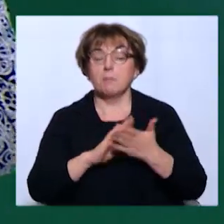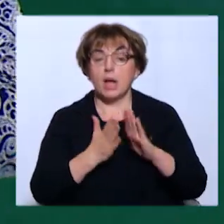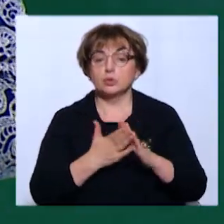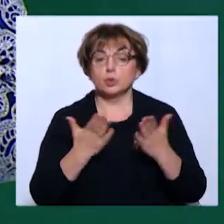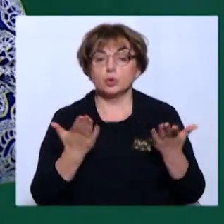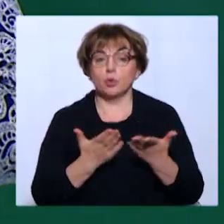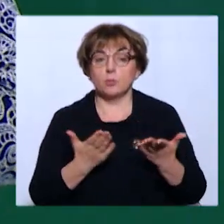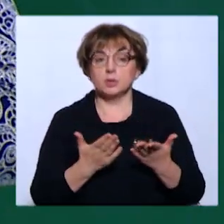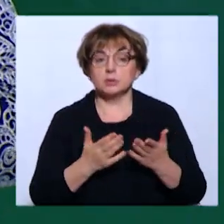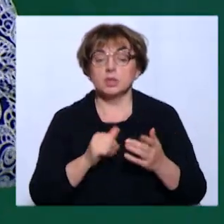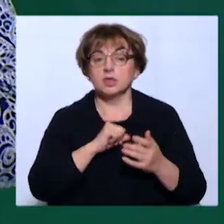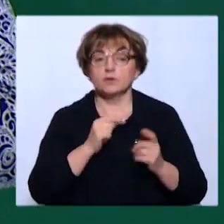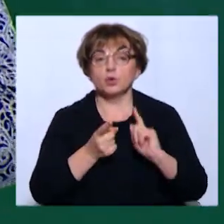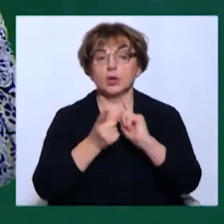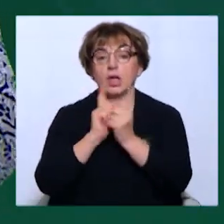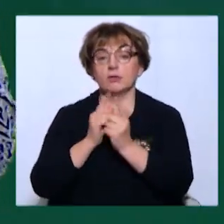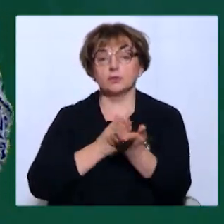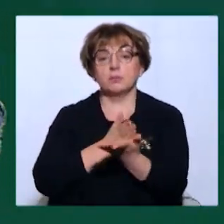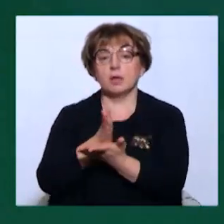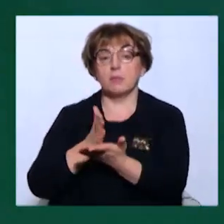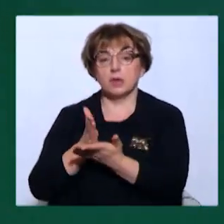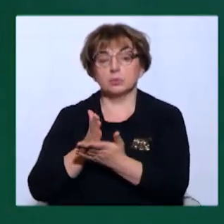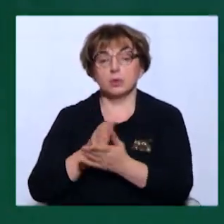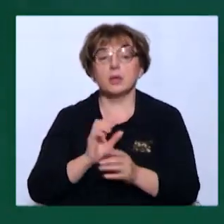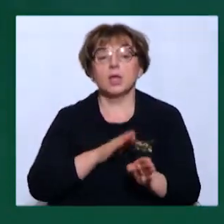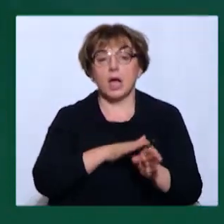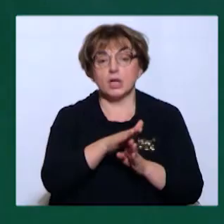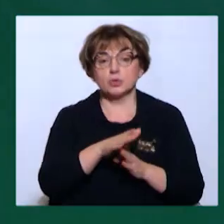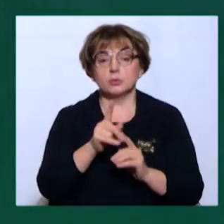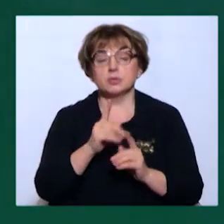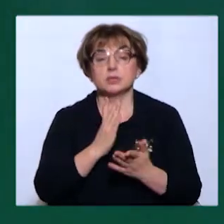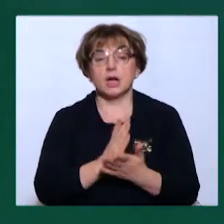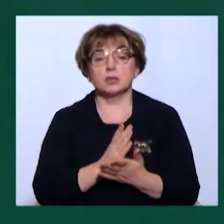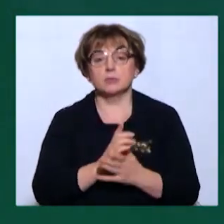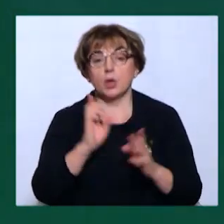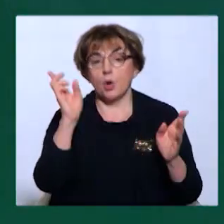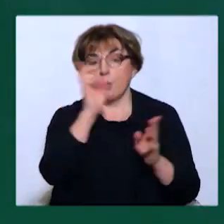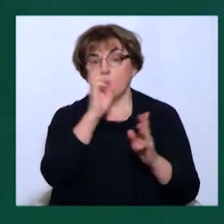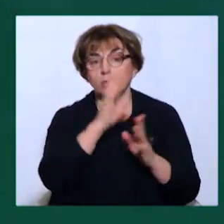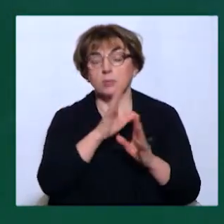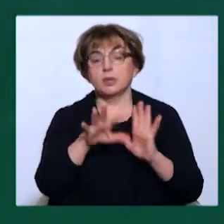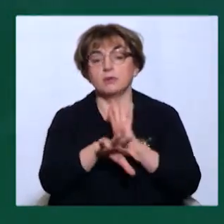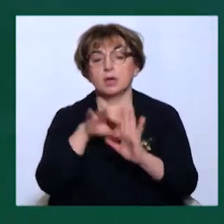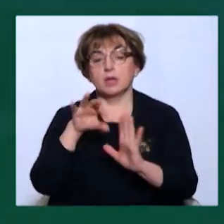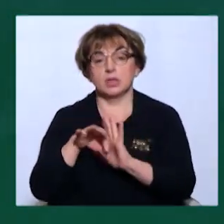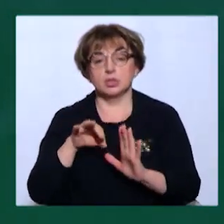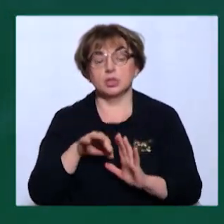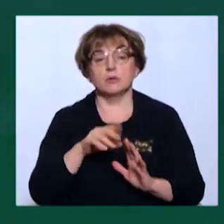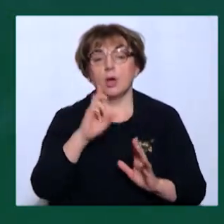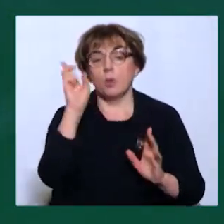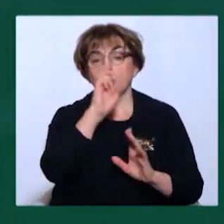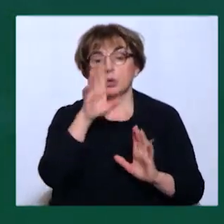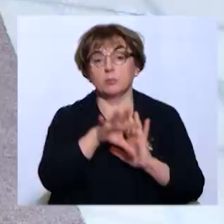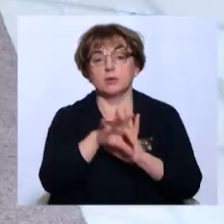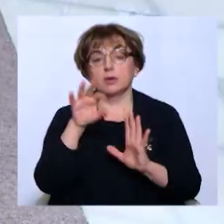რომელიც ევოლუციის მიმართულებას უზრუნველყოფს, არის ბუნებრივი გადარჩევა. ბუნებრივი